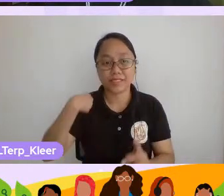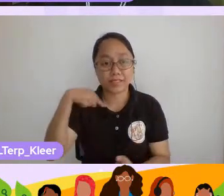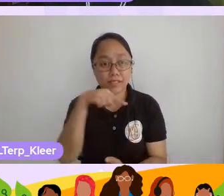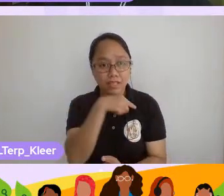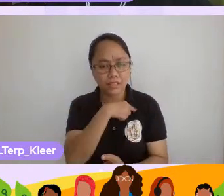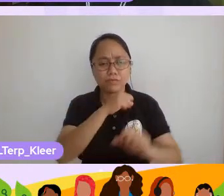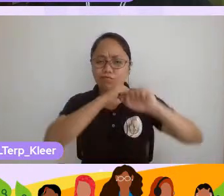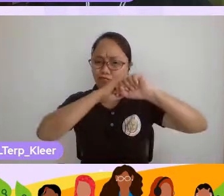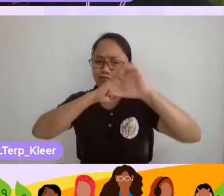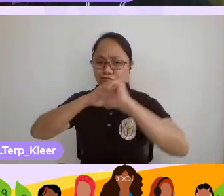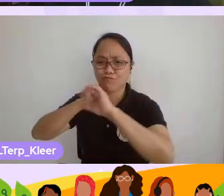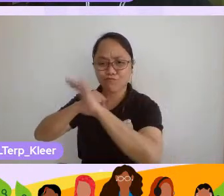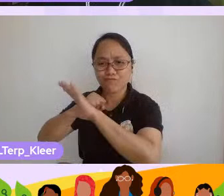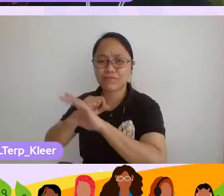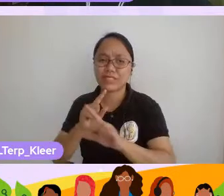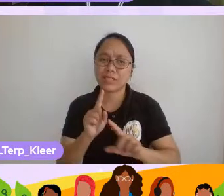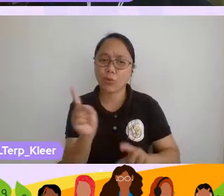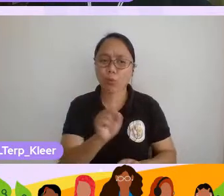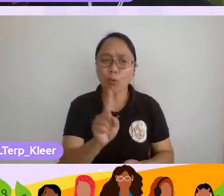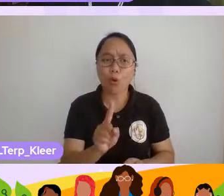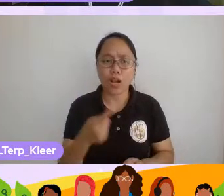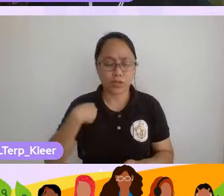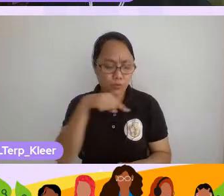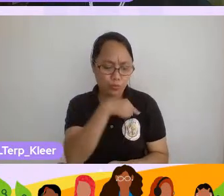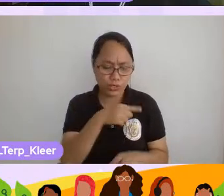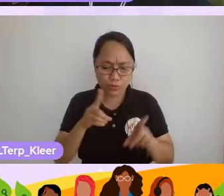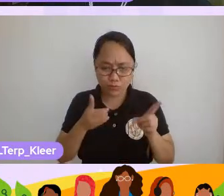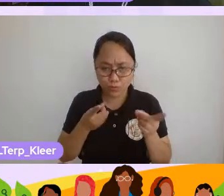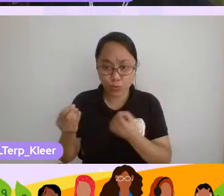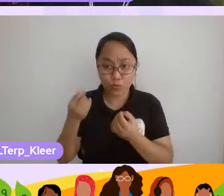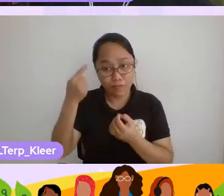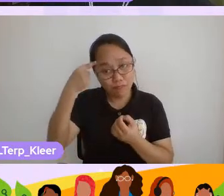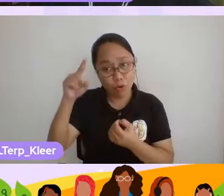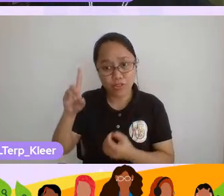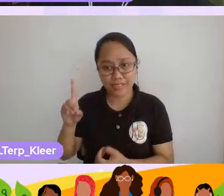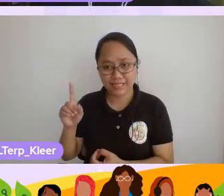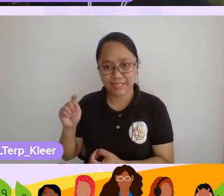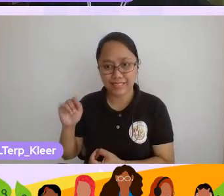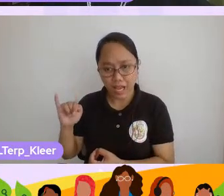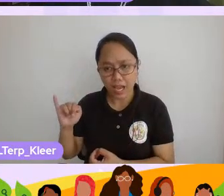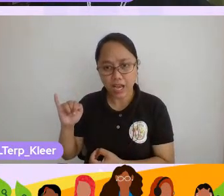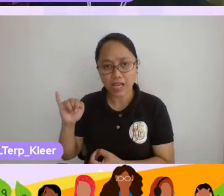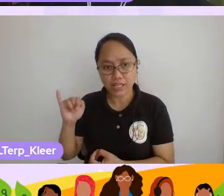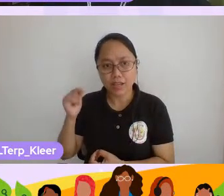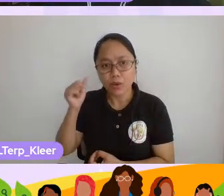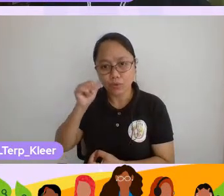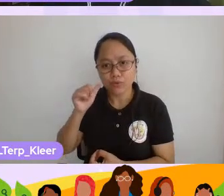advocate ano po ang ginagawa ng DTI para sa ating mga kababaihan and even